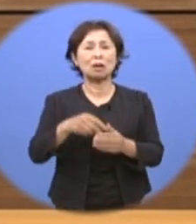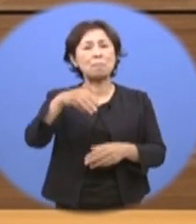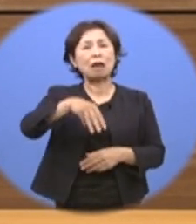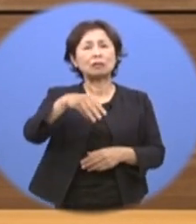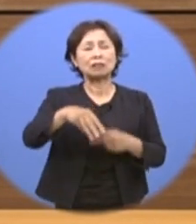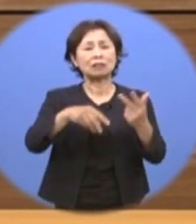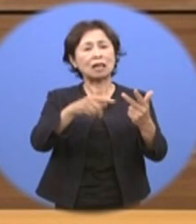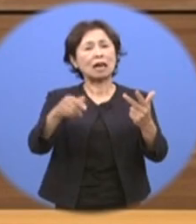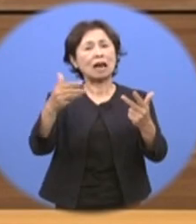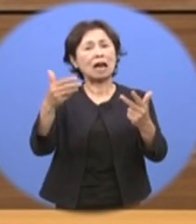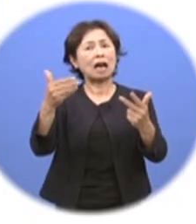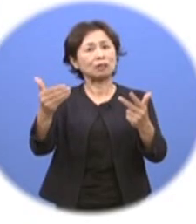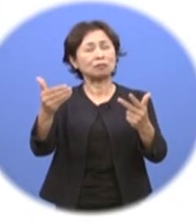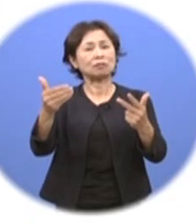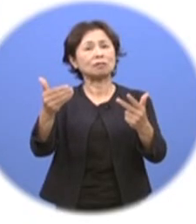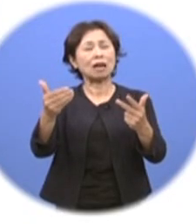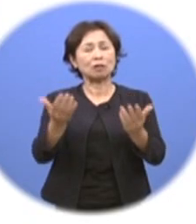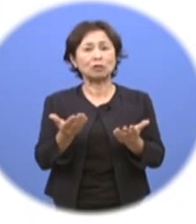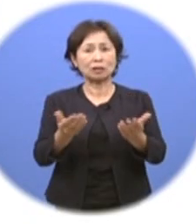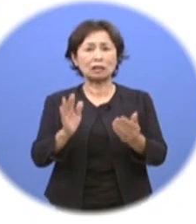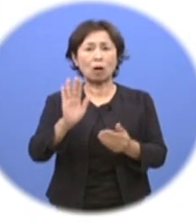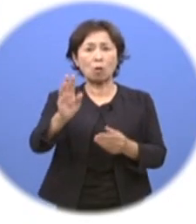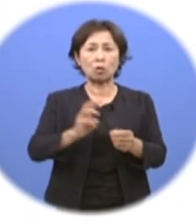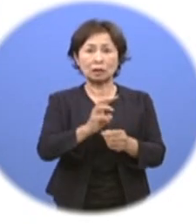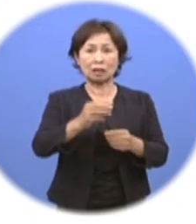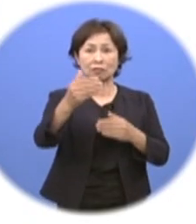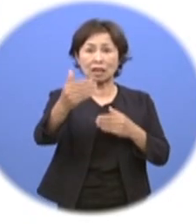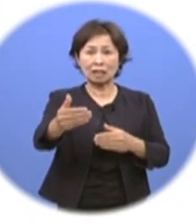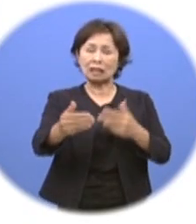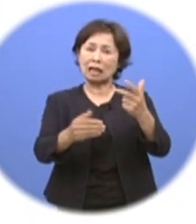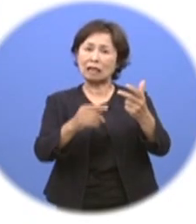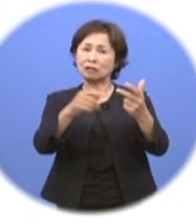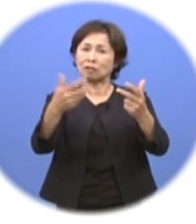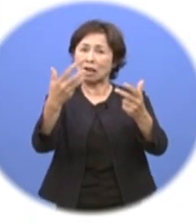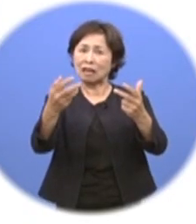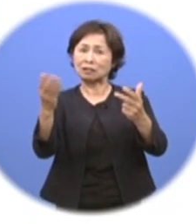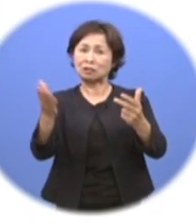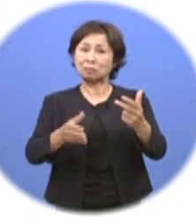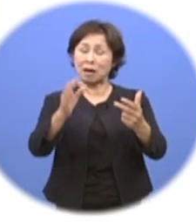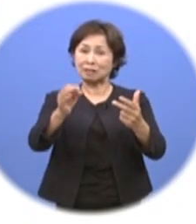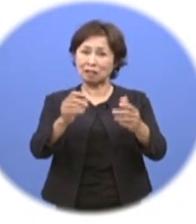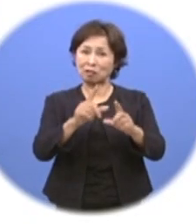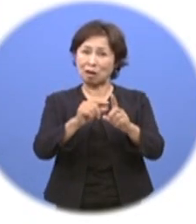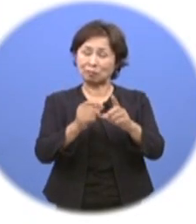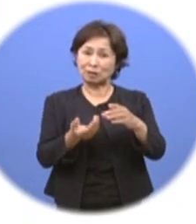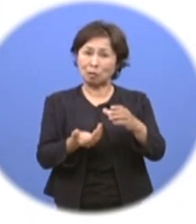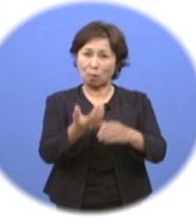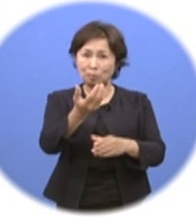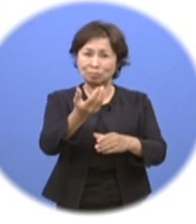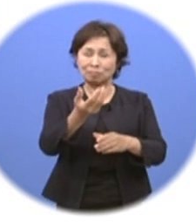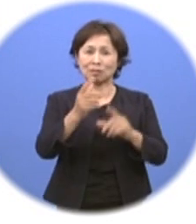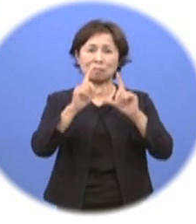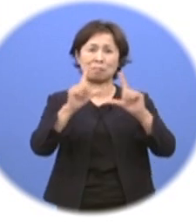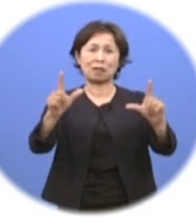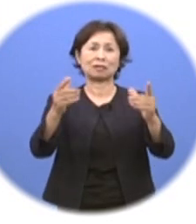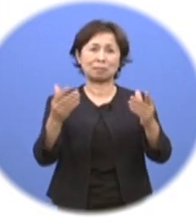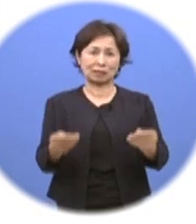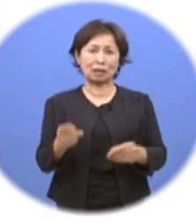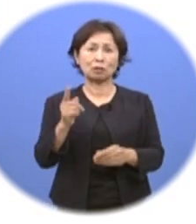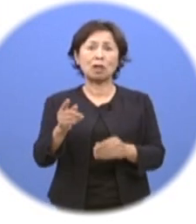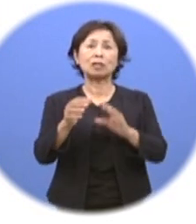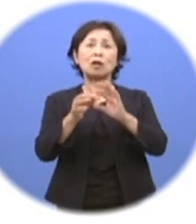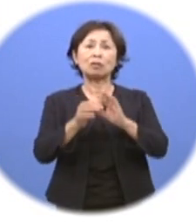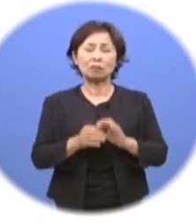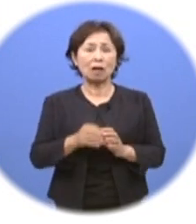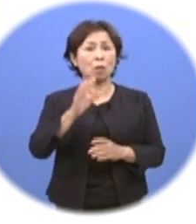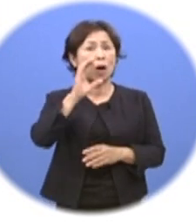後30年以内に 70% から 80% の確率で発生すると発表しました。この南海トラフ地震により和